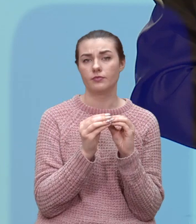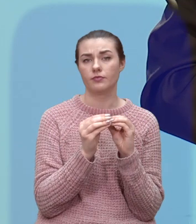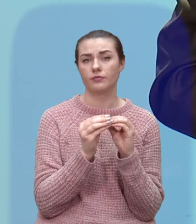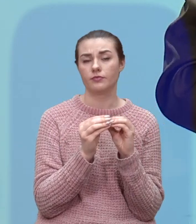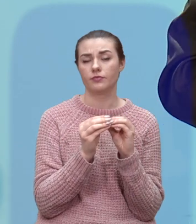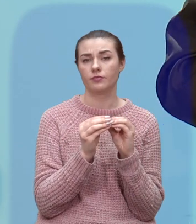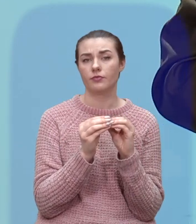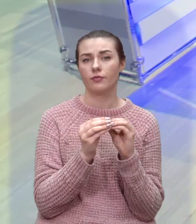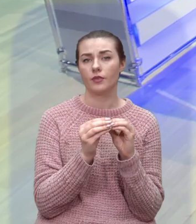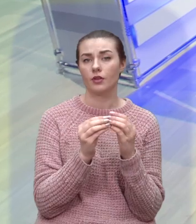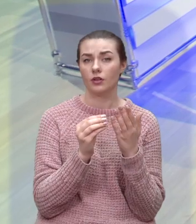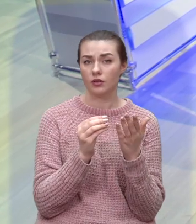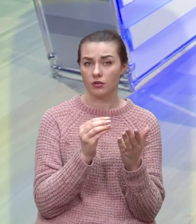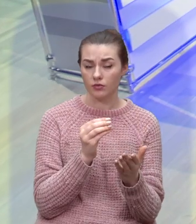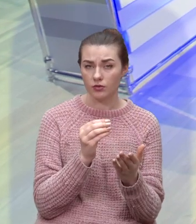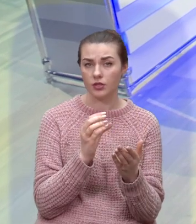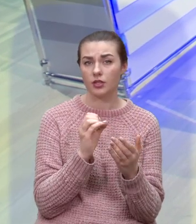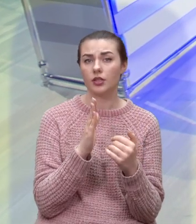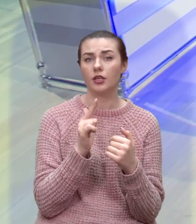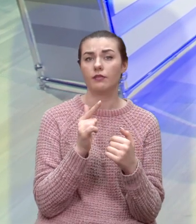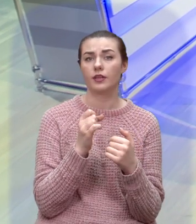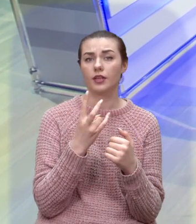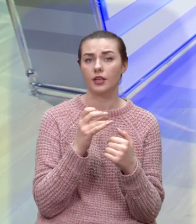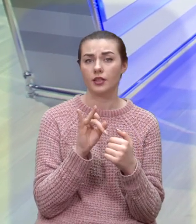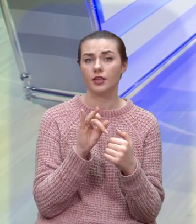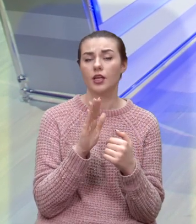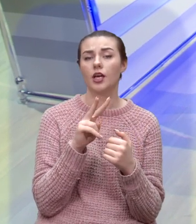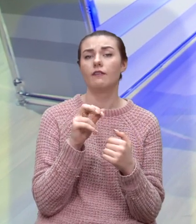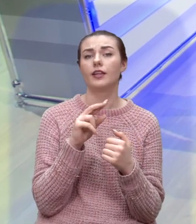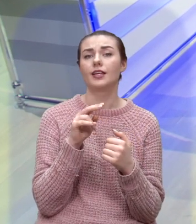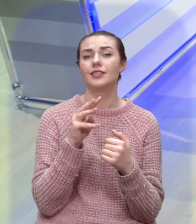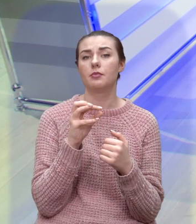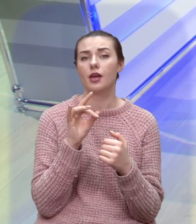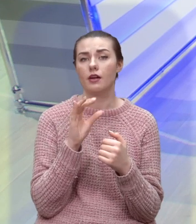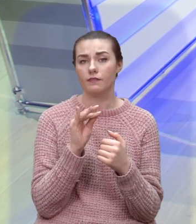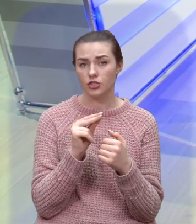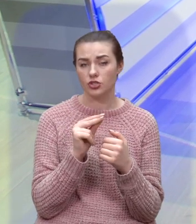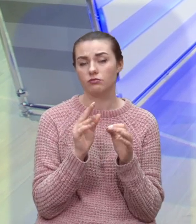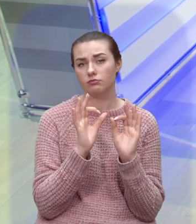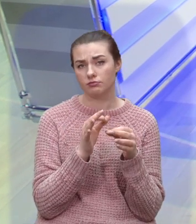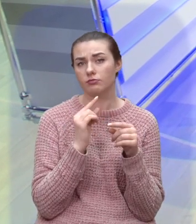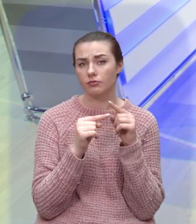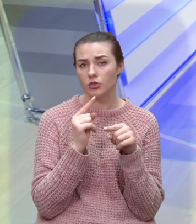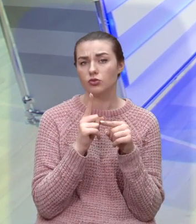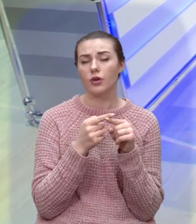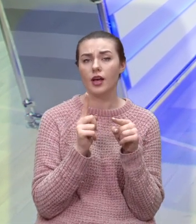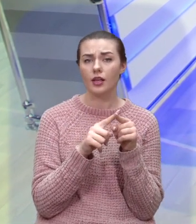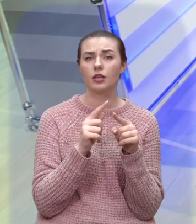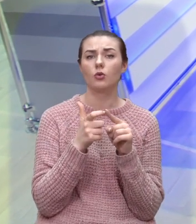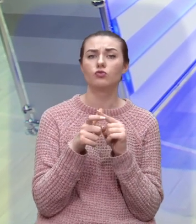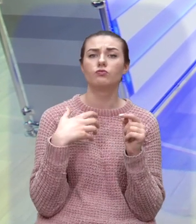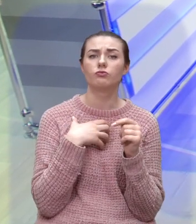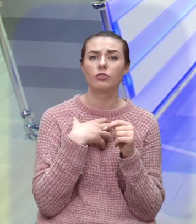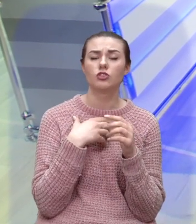на самом деле евреи младич абсолютно просто верно говорит о том что эти вещи достаточно